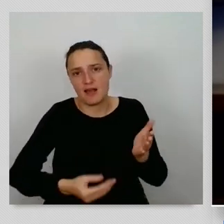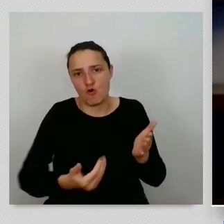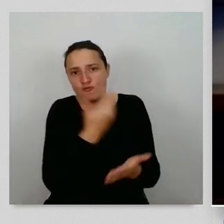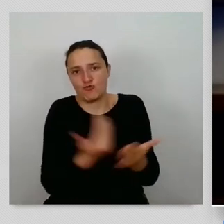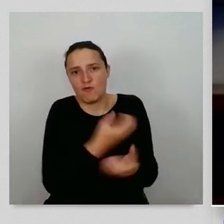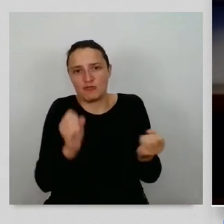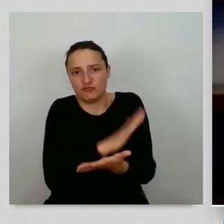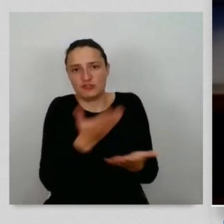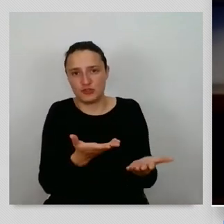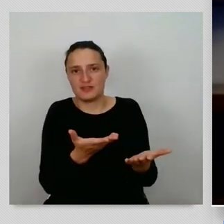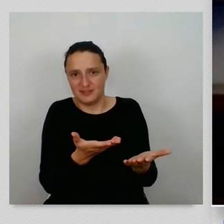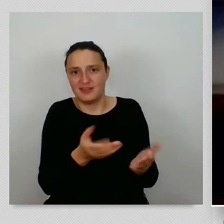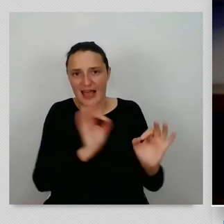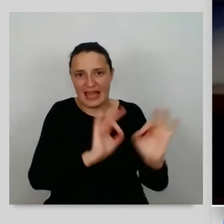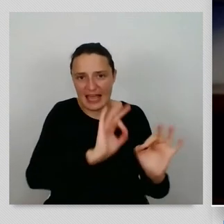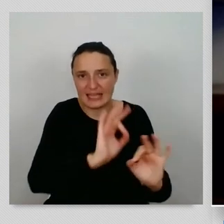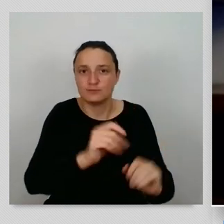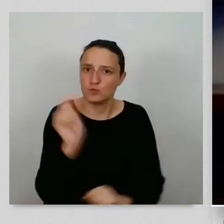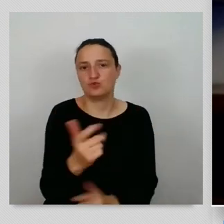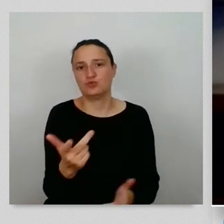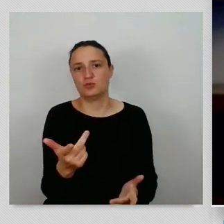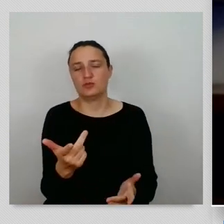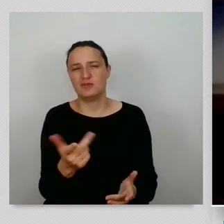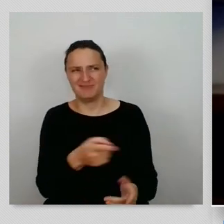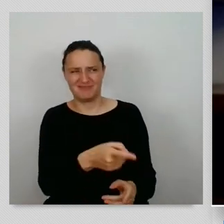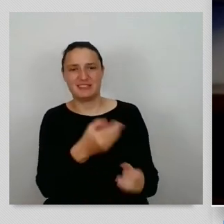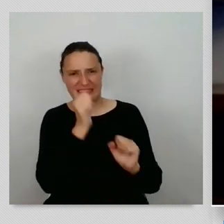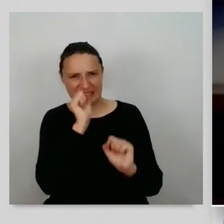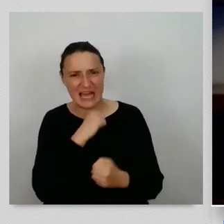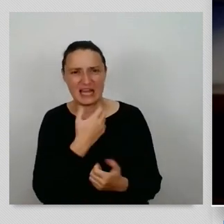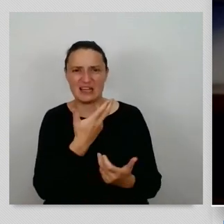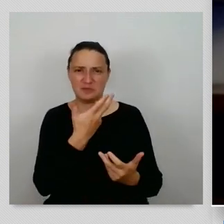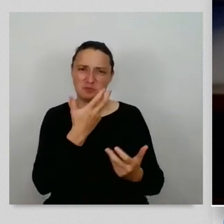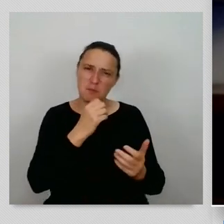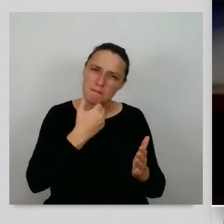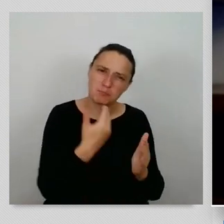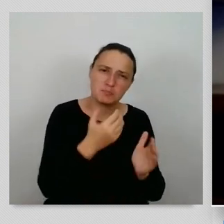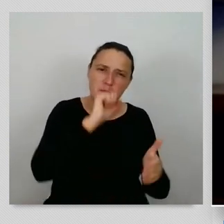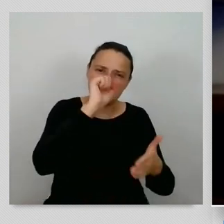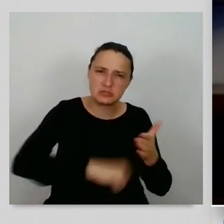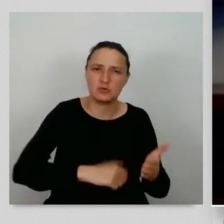odświeżenia, bo jest bardzo, nazwijmy to, stara i zawodna. Natomiast